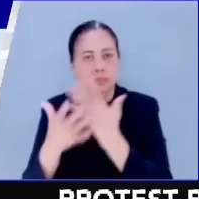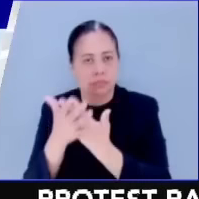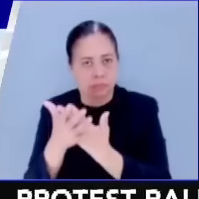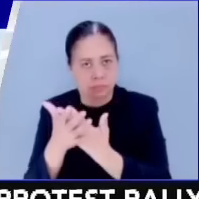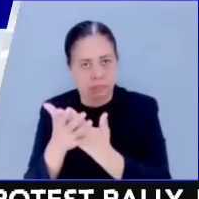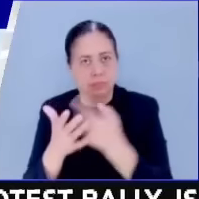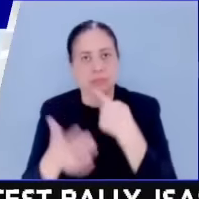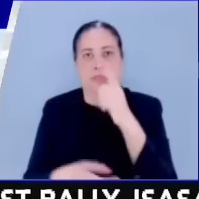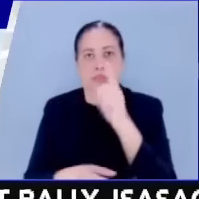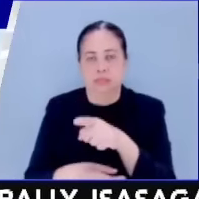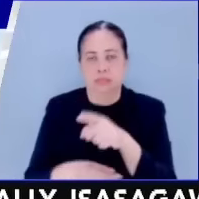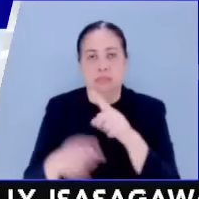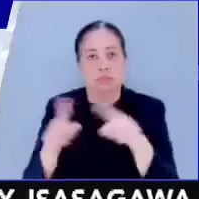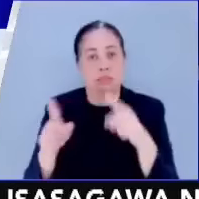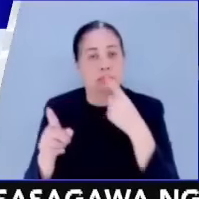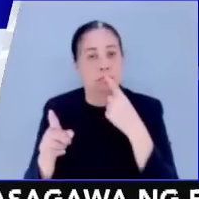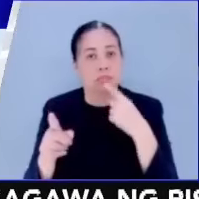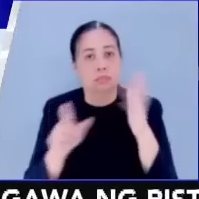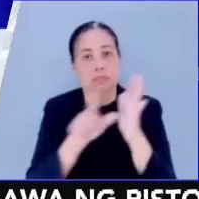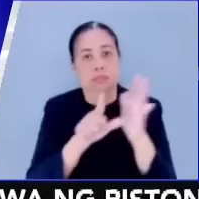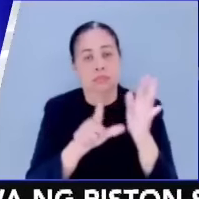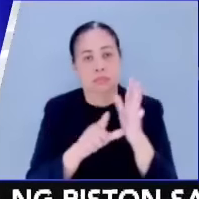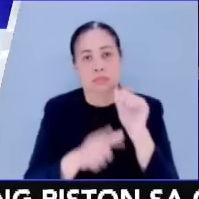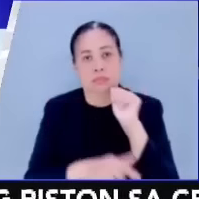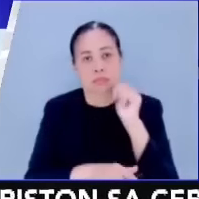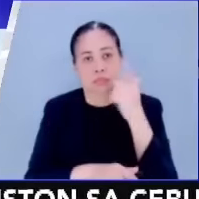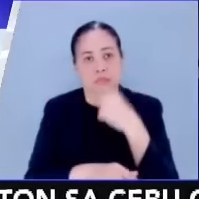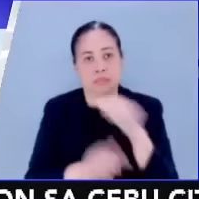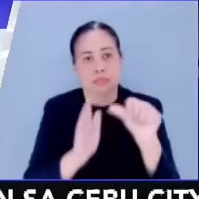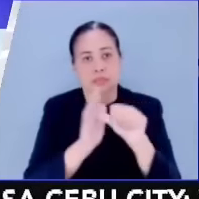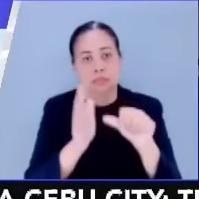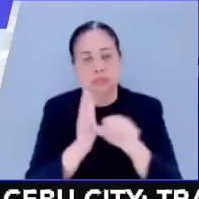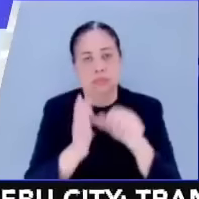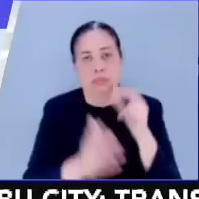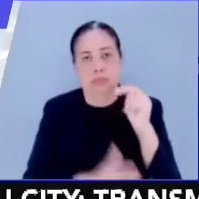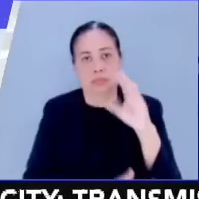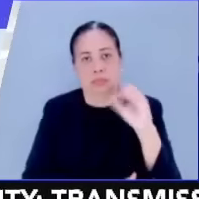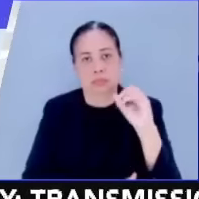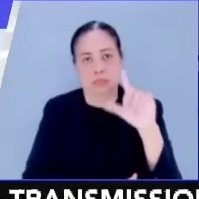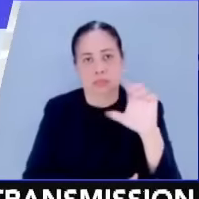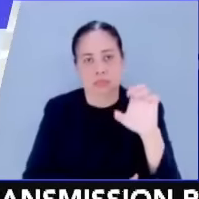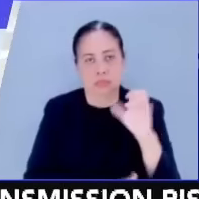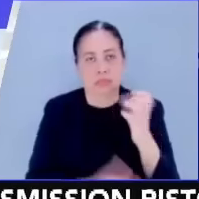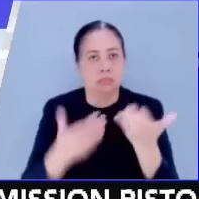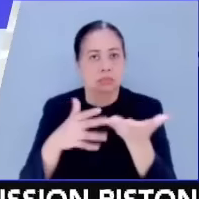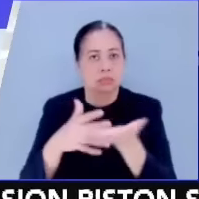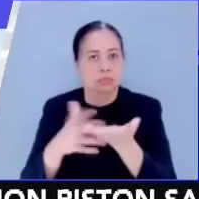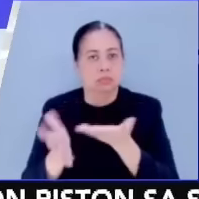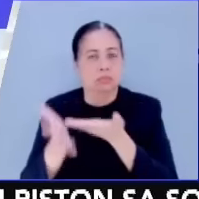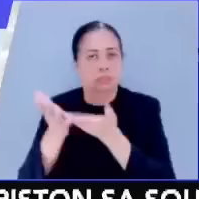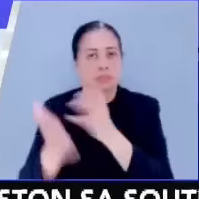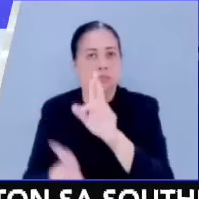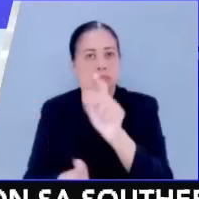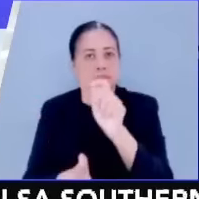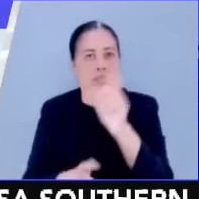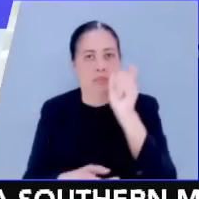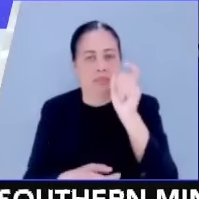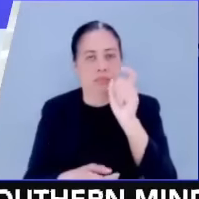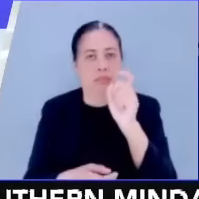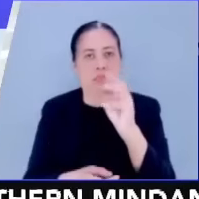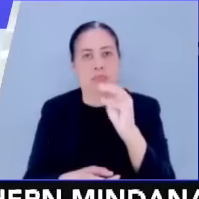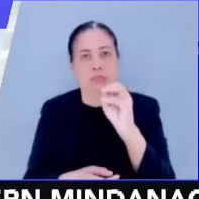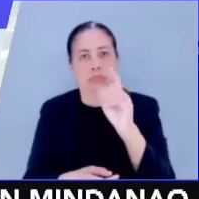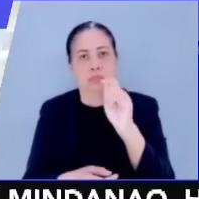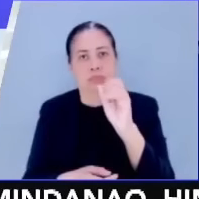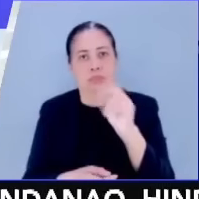ayon sa abogado ni guo na si Attorney Nicole Jamilla nag-file sila na sa Pasig rtc ng urgent motion para manatili sa